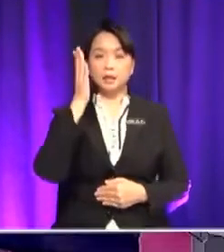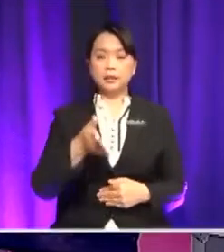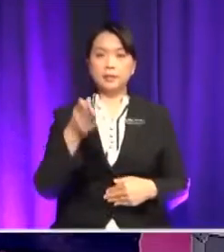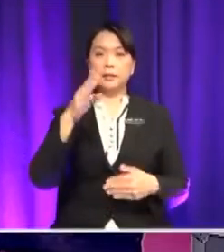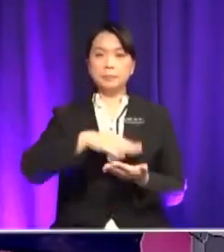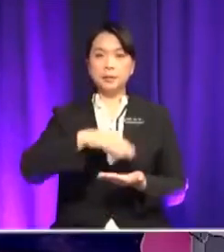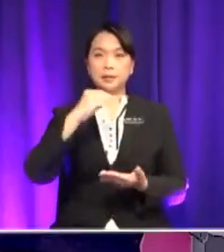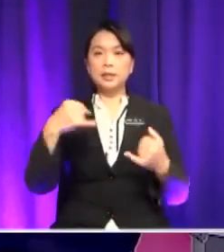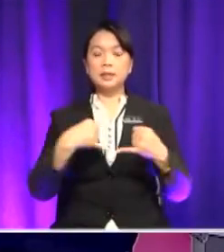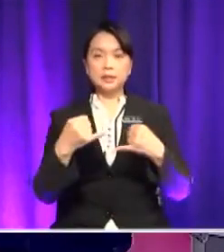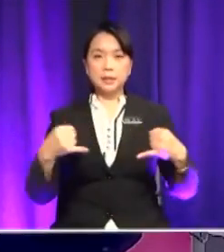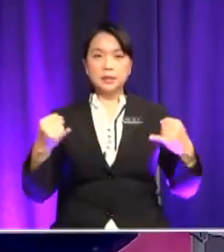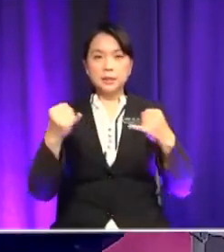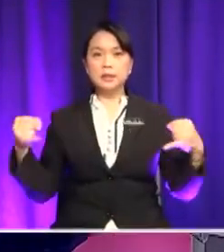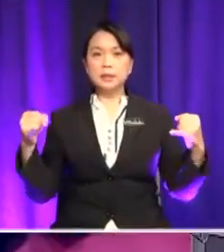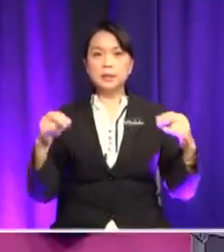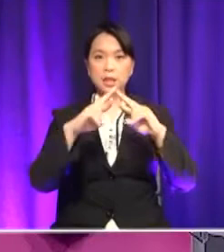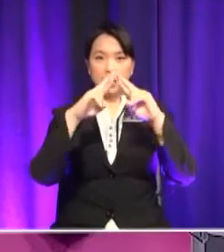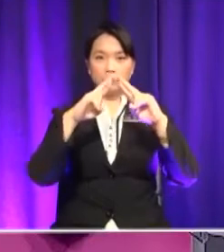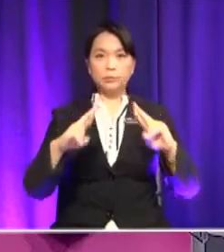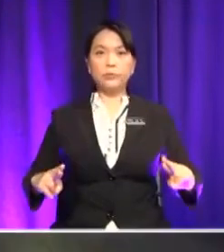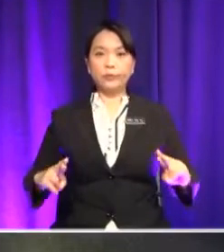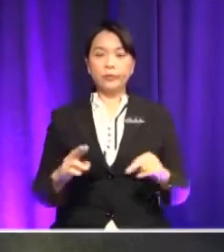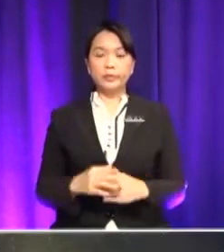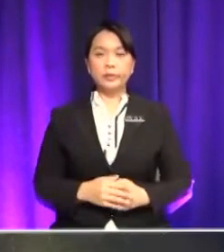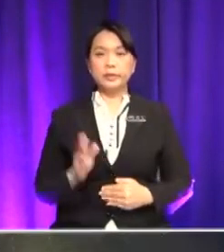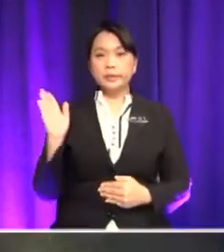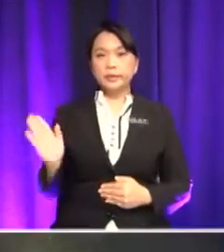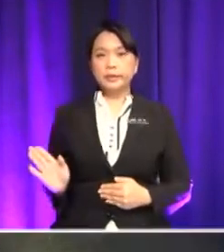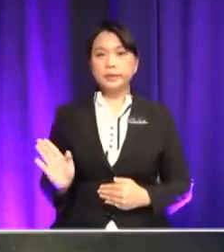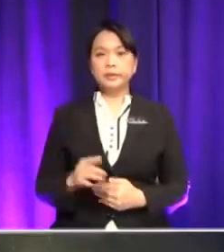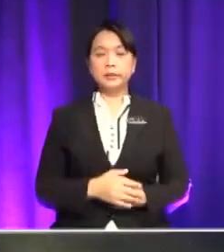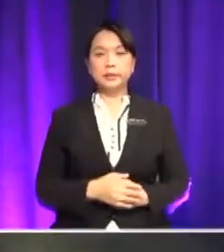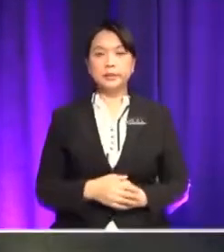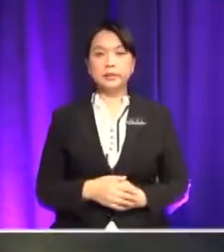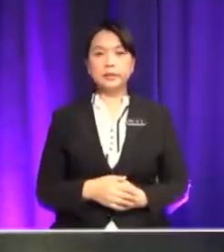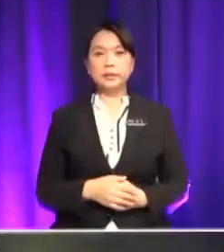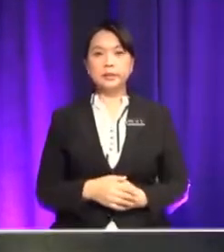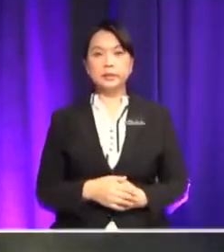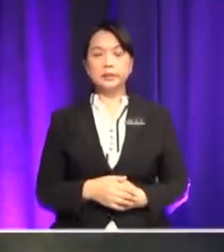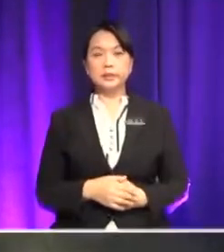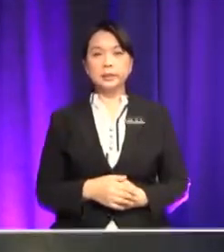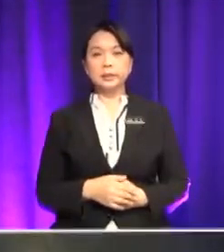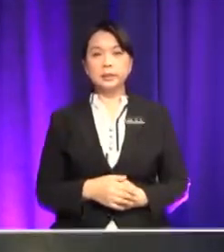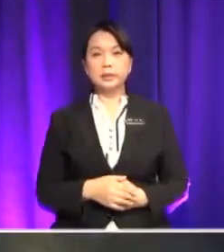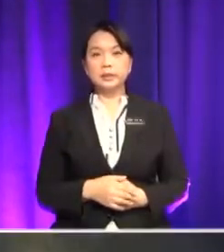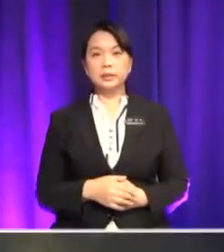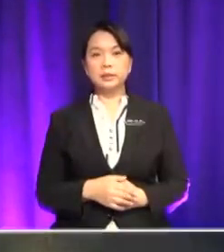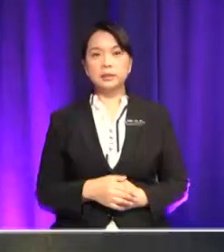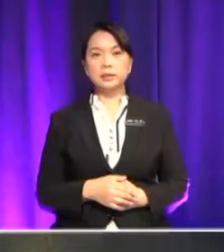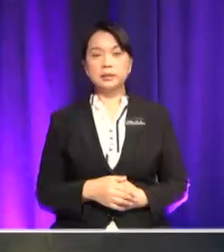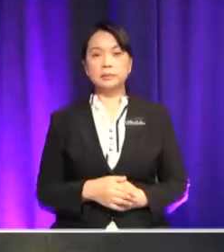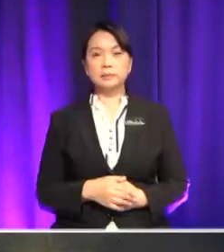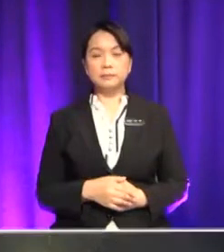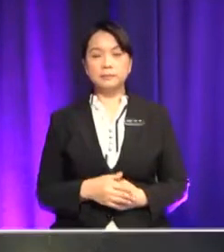tentang jenis-jenis bumbung. Okey, di sini cikgu. Silakan, cikgu. Ada model cikgu dah datang dekat khas. saya. Di sini. Okey. Okey,